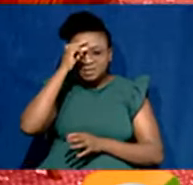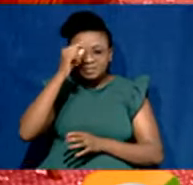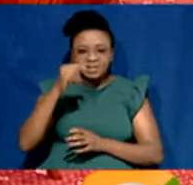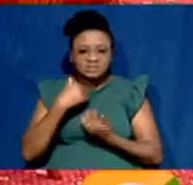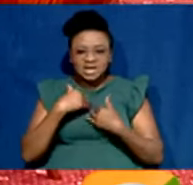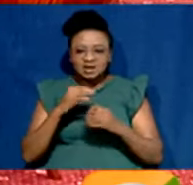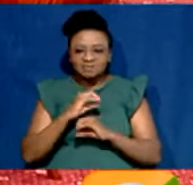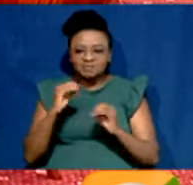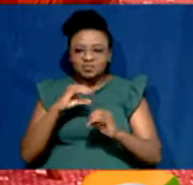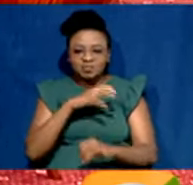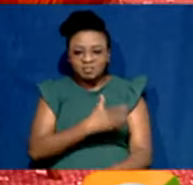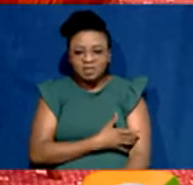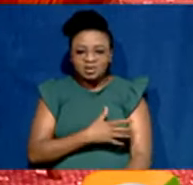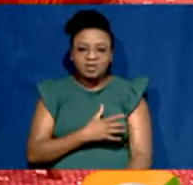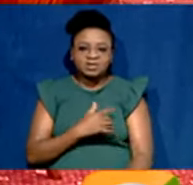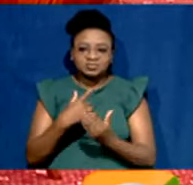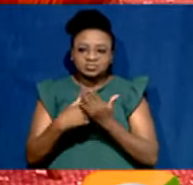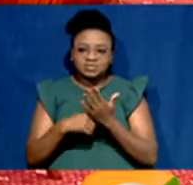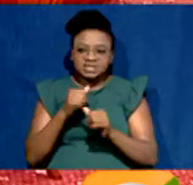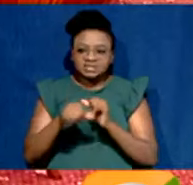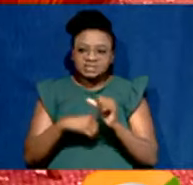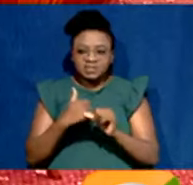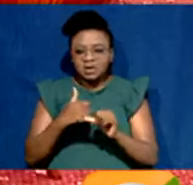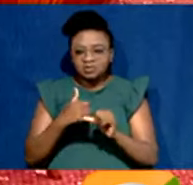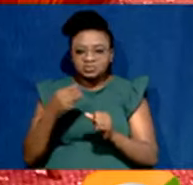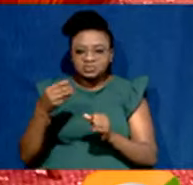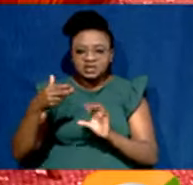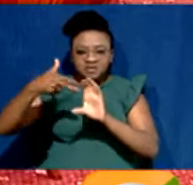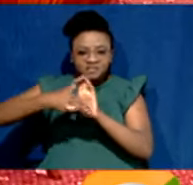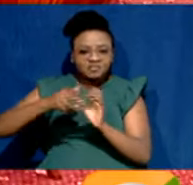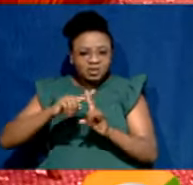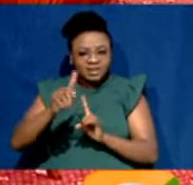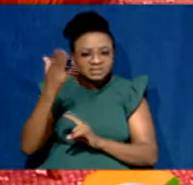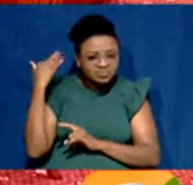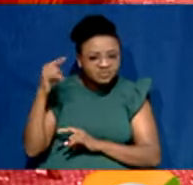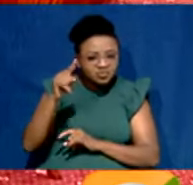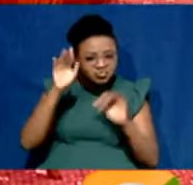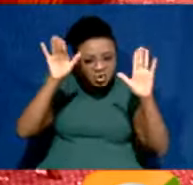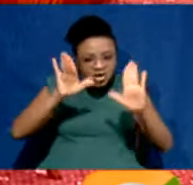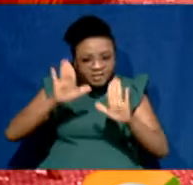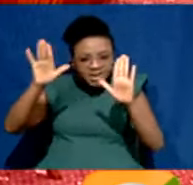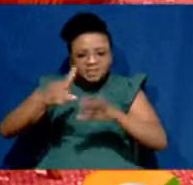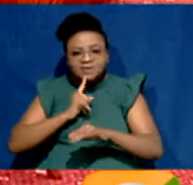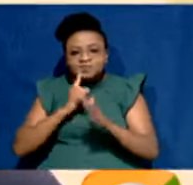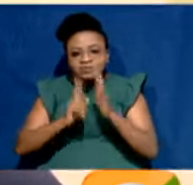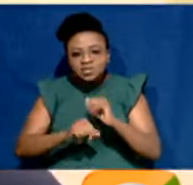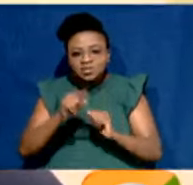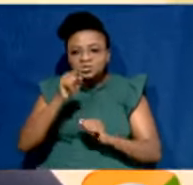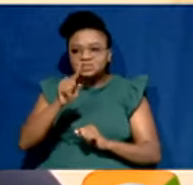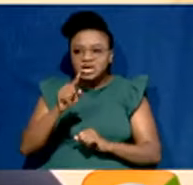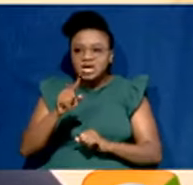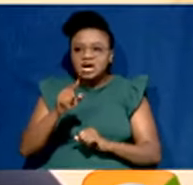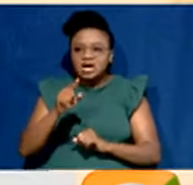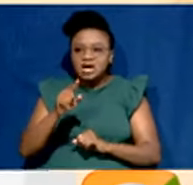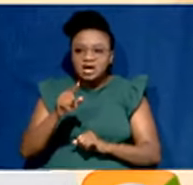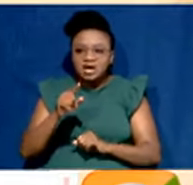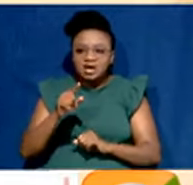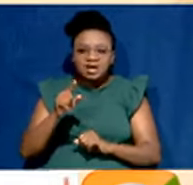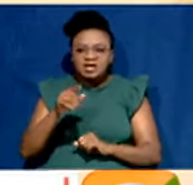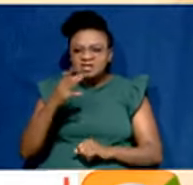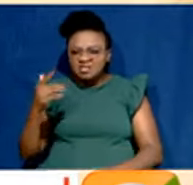mafuta. Itakumbukwa kwamba wakati wa kampeni kabla ya rais ulisema kwamba bei ya mafuta wakati huo, wakati wa utawala wa rais mstaafu Uhuru